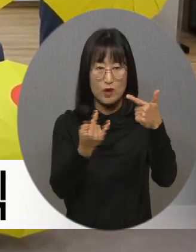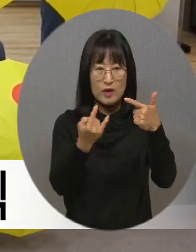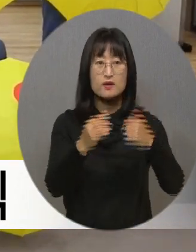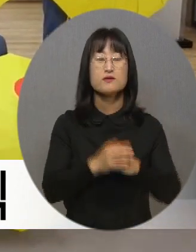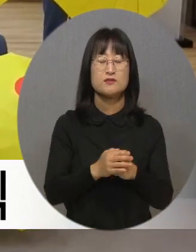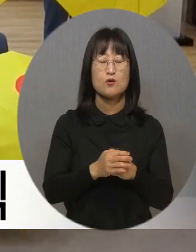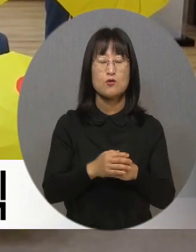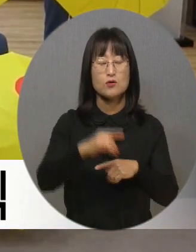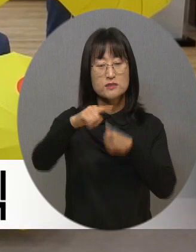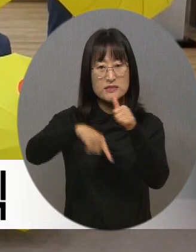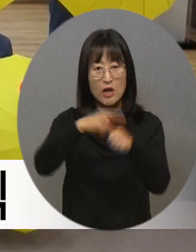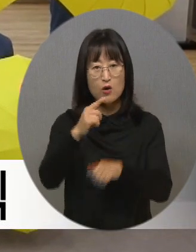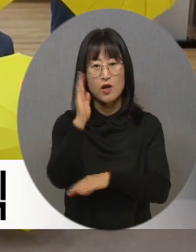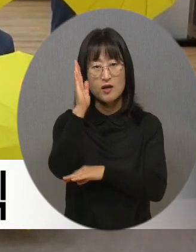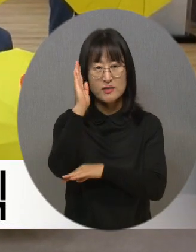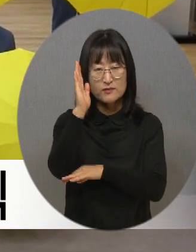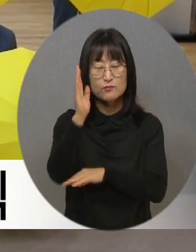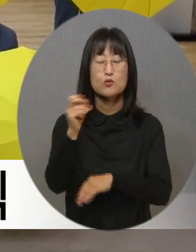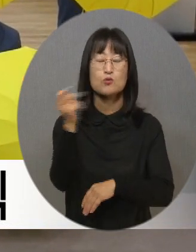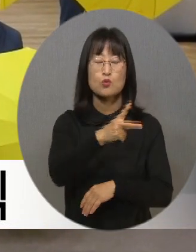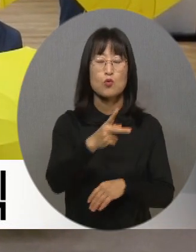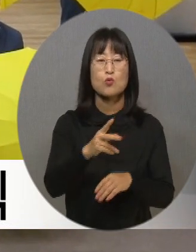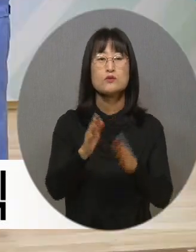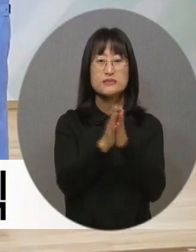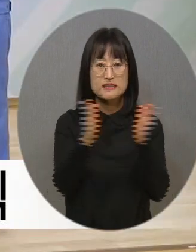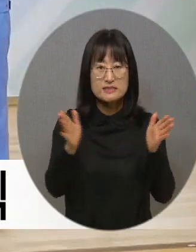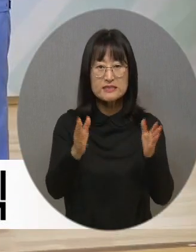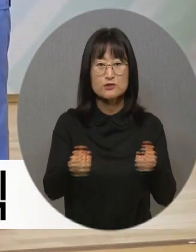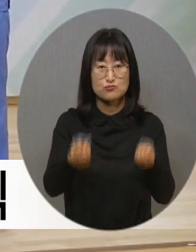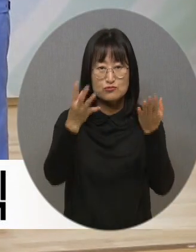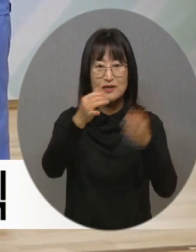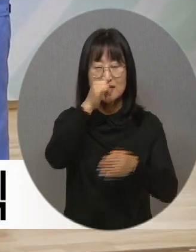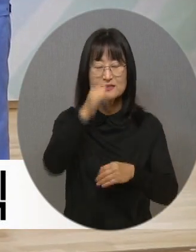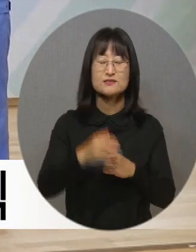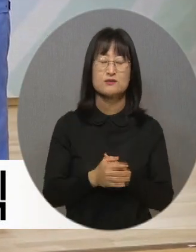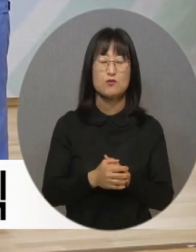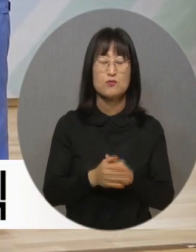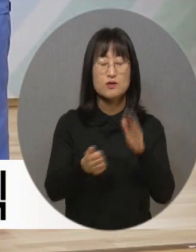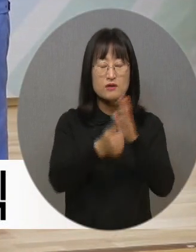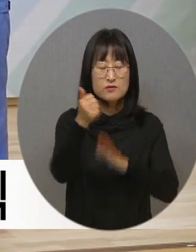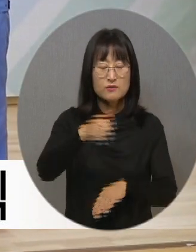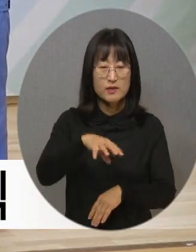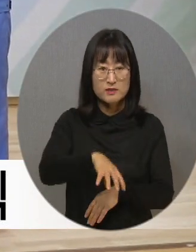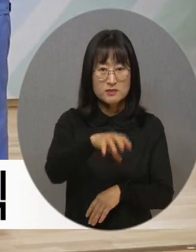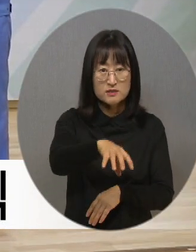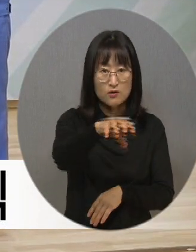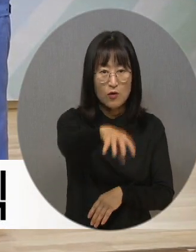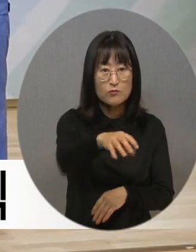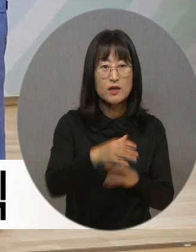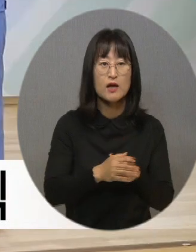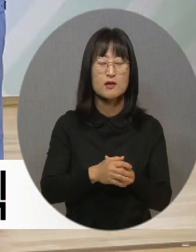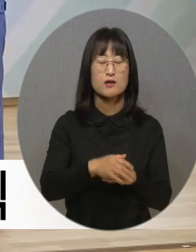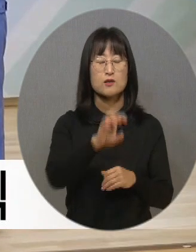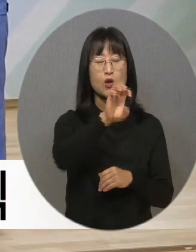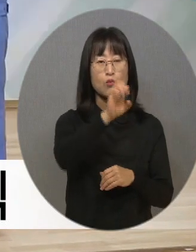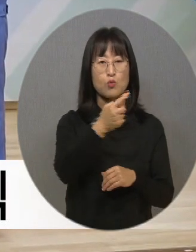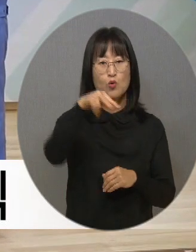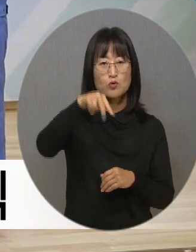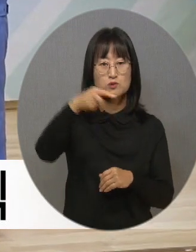경과보고와 함께 발대식이 열렸습니다. 희망의 징검다리는 광양시 포스코